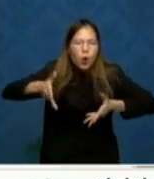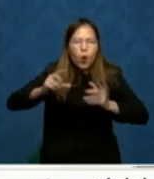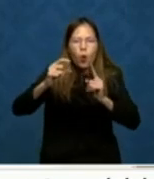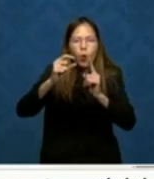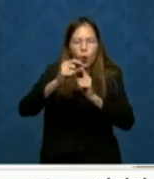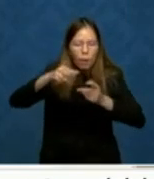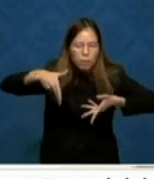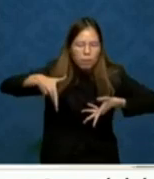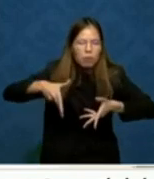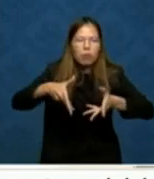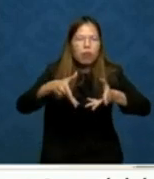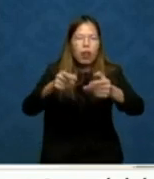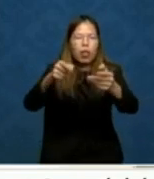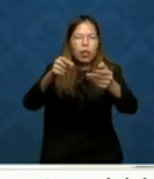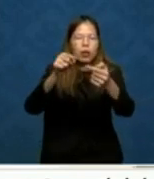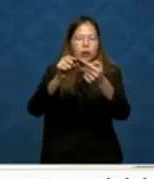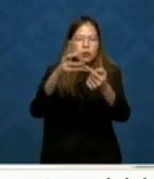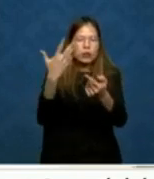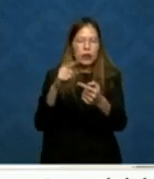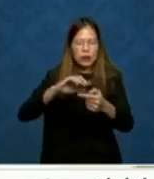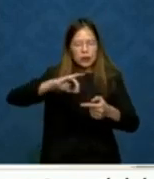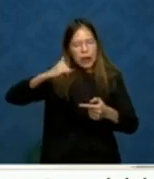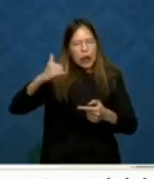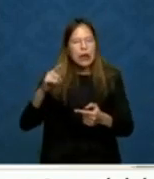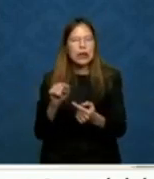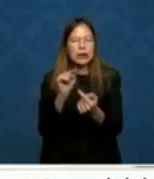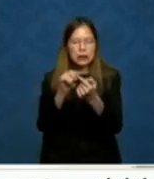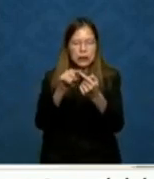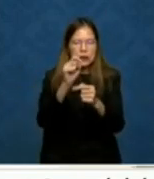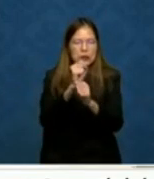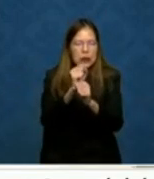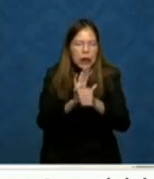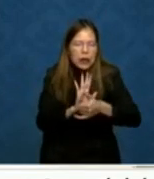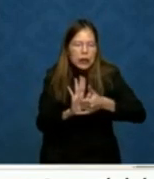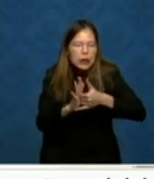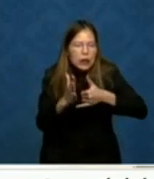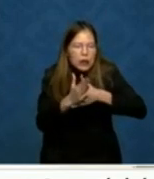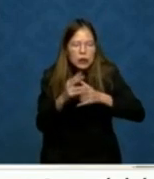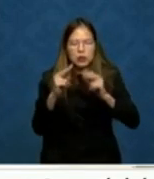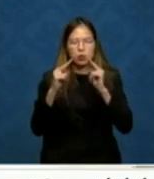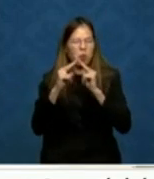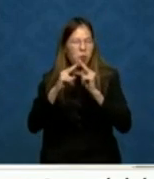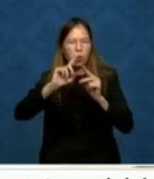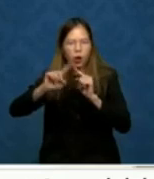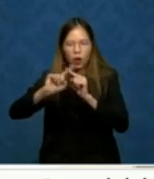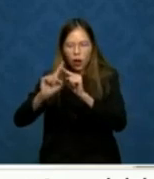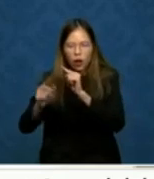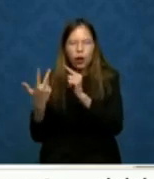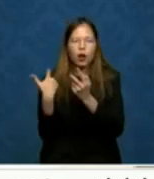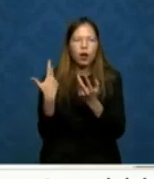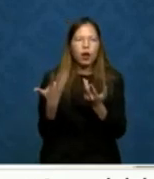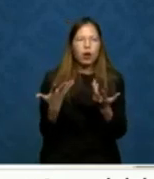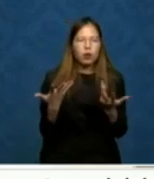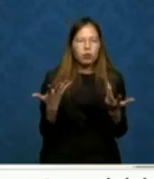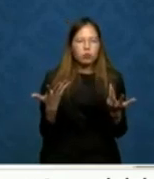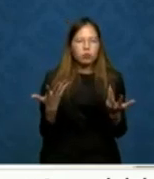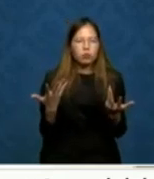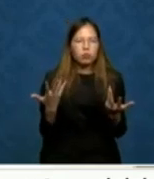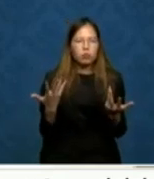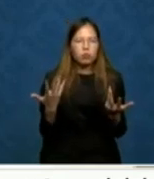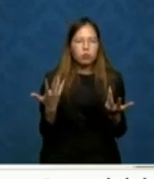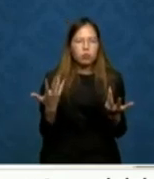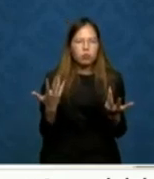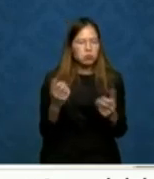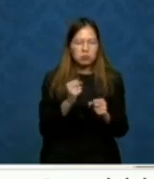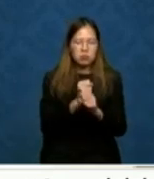ก็แปลว่าส่วนลึกเช่นเดียวกันแต่หลายครั้งของการกระทำชำเราหรือการละเมิดทางเพศนั้นเนี่ยมันอาจจะไม่ได้มีการสอดใส่หรือ